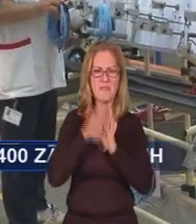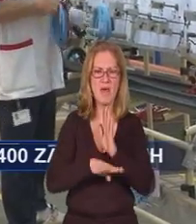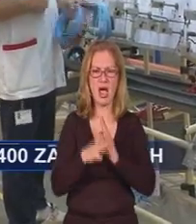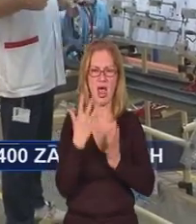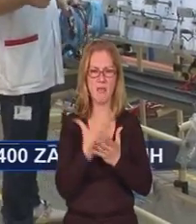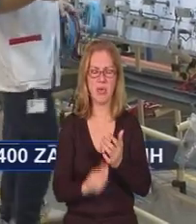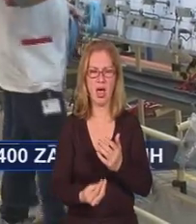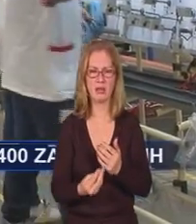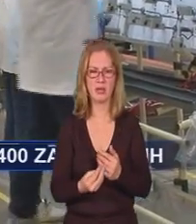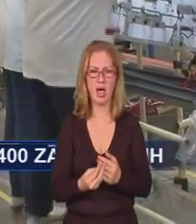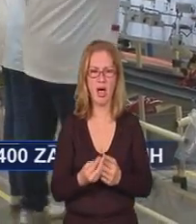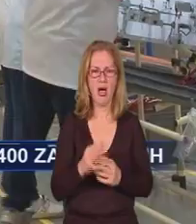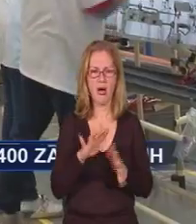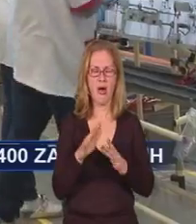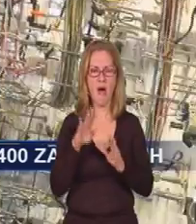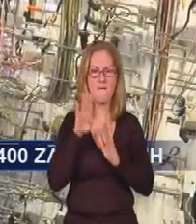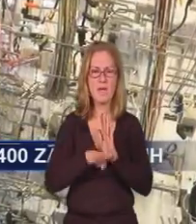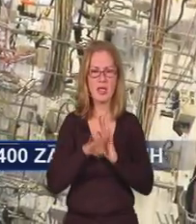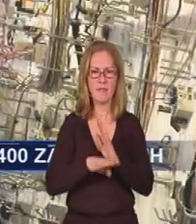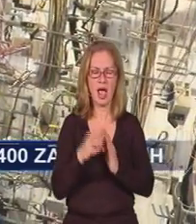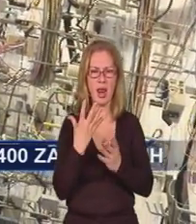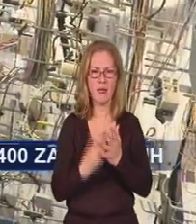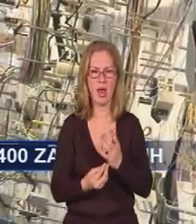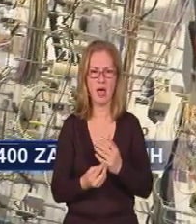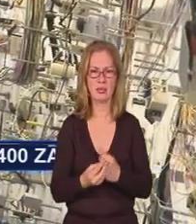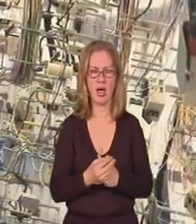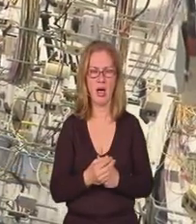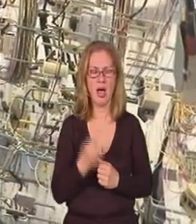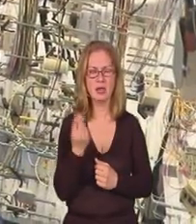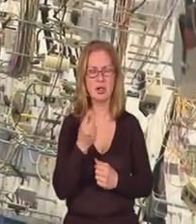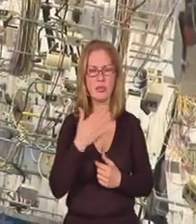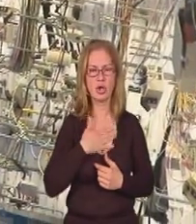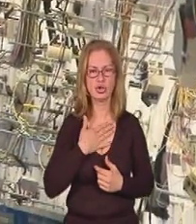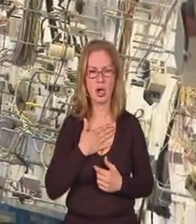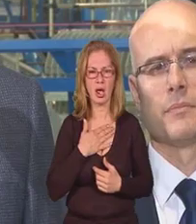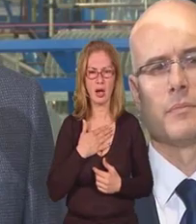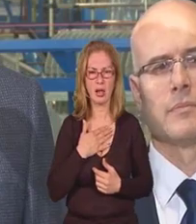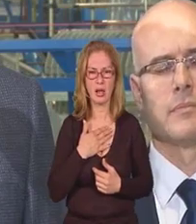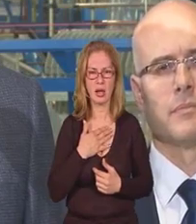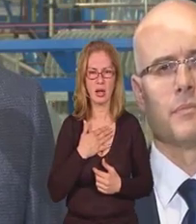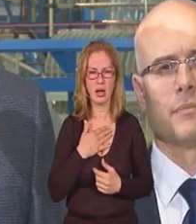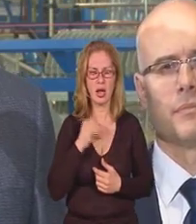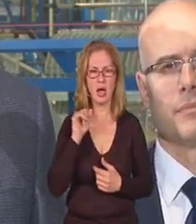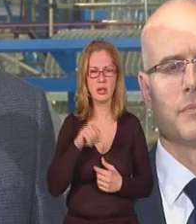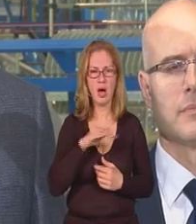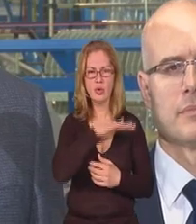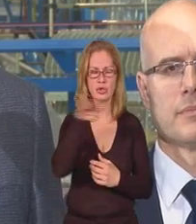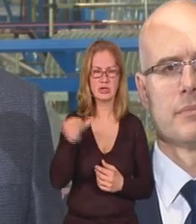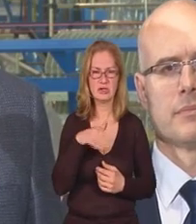oko minimalca, a da je država ipak subvencionisala rad ovog preduzeća, premijer je rekao. Srbija želi da u